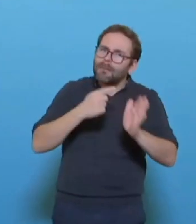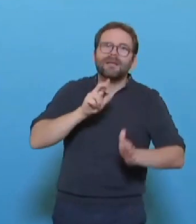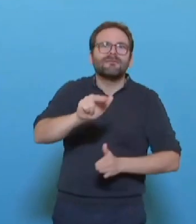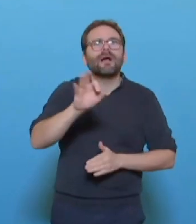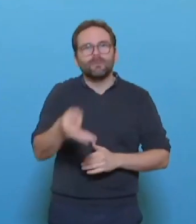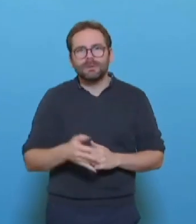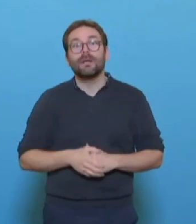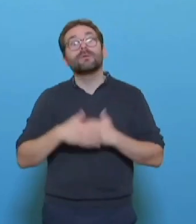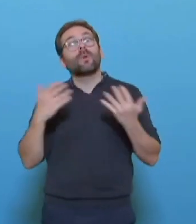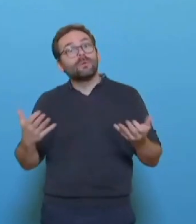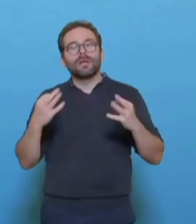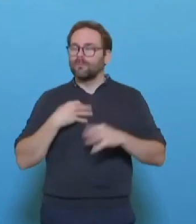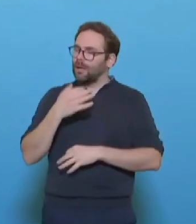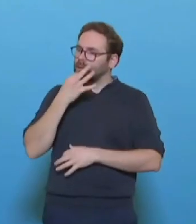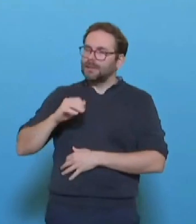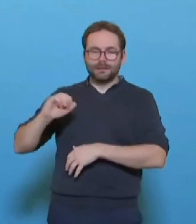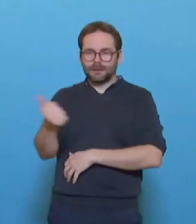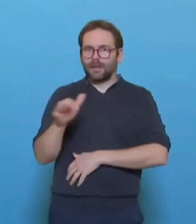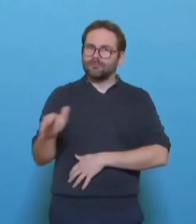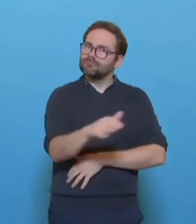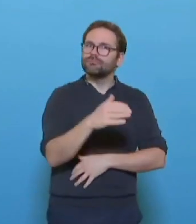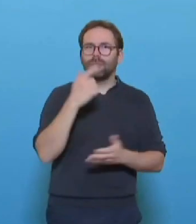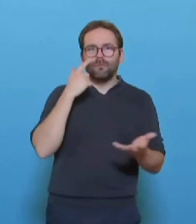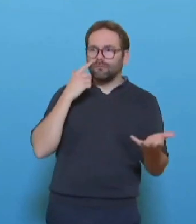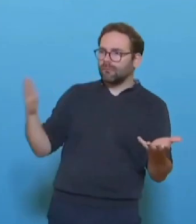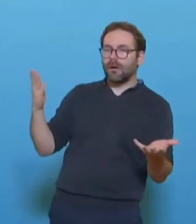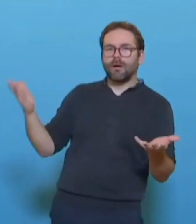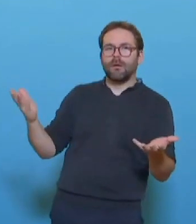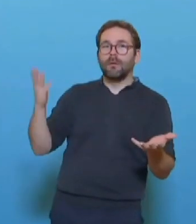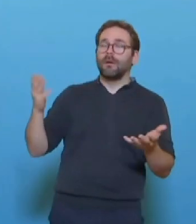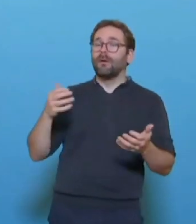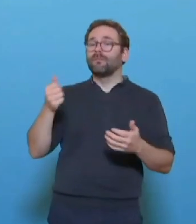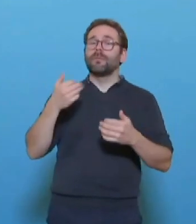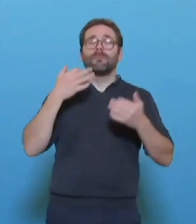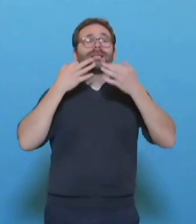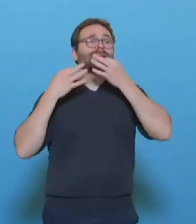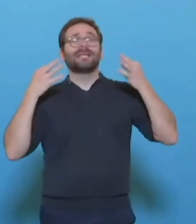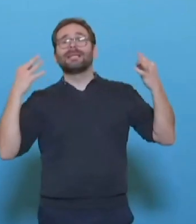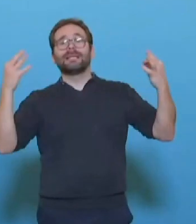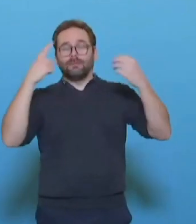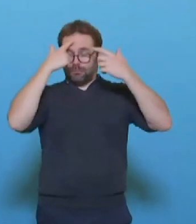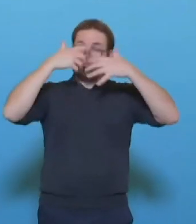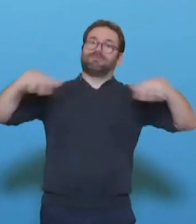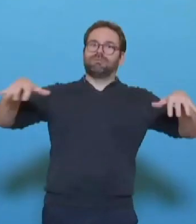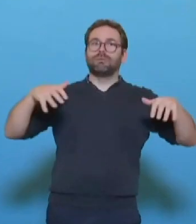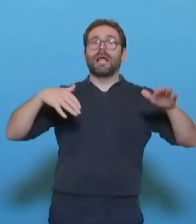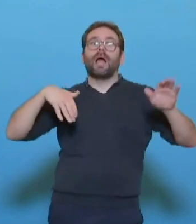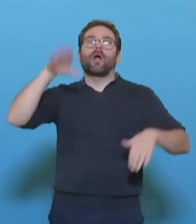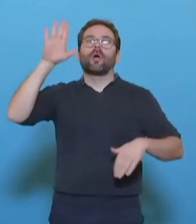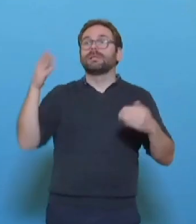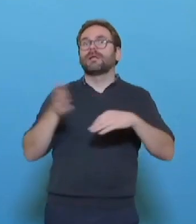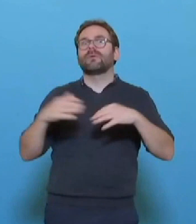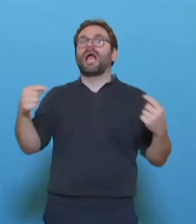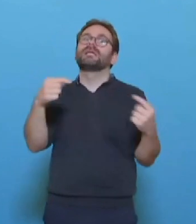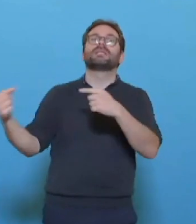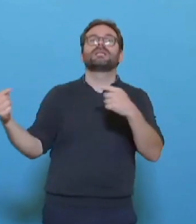cas, j'invite chacune et chacun à constater la grande duplicité de ces candidats qui sont en train de s'écharper, parce